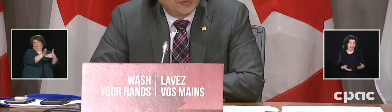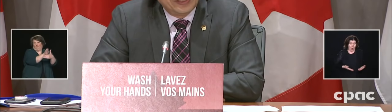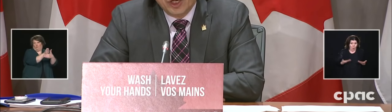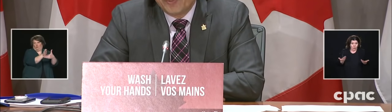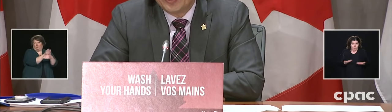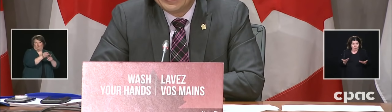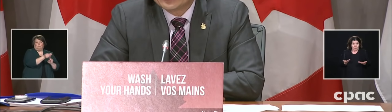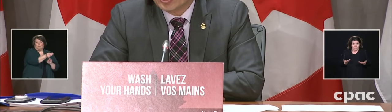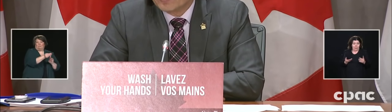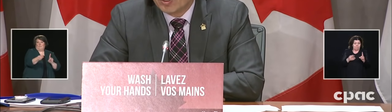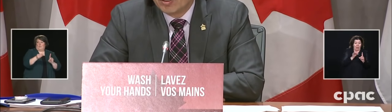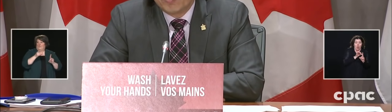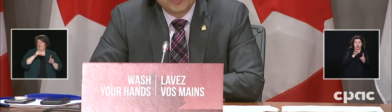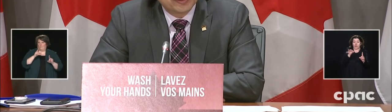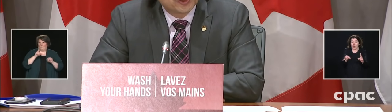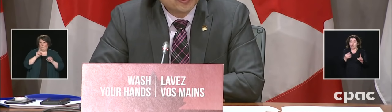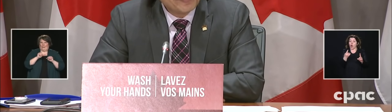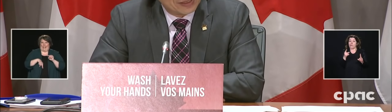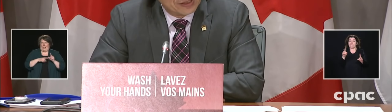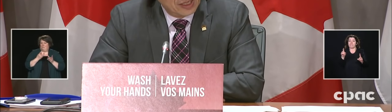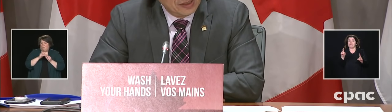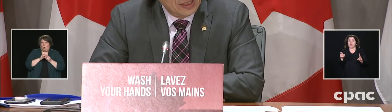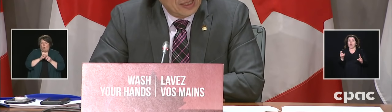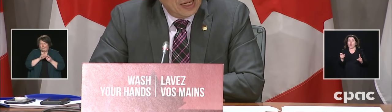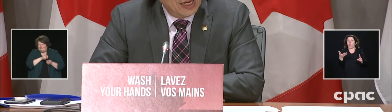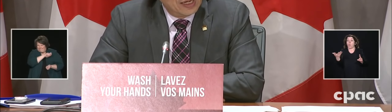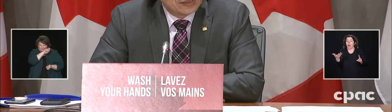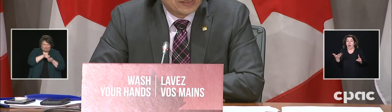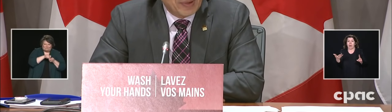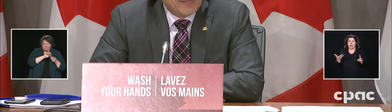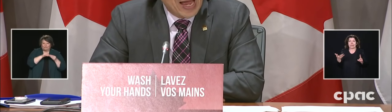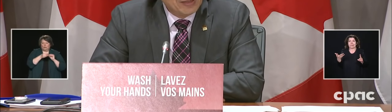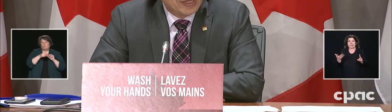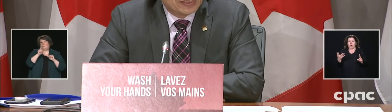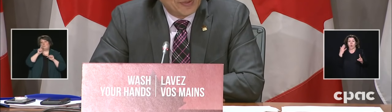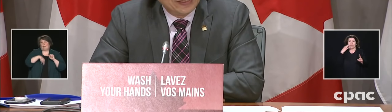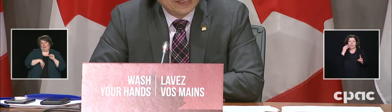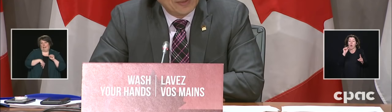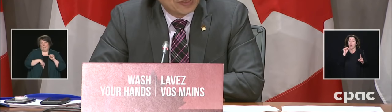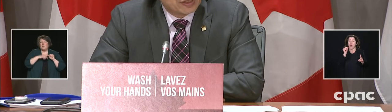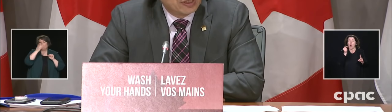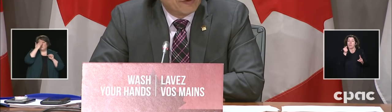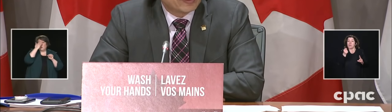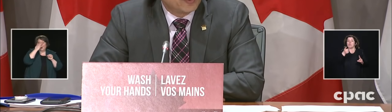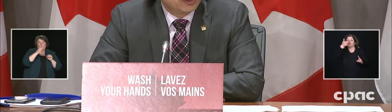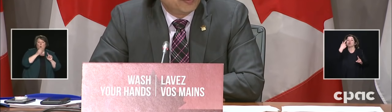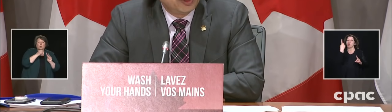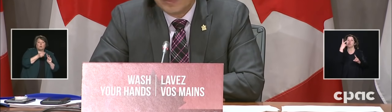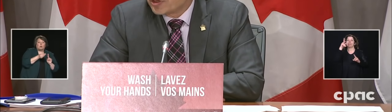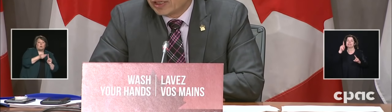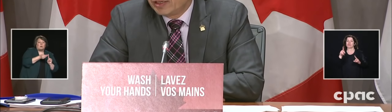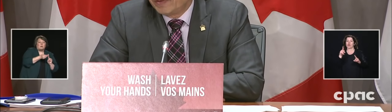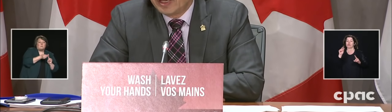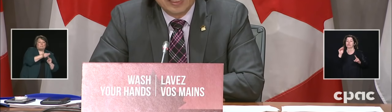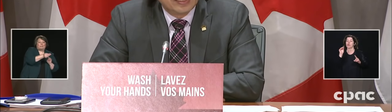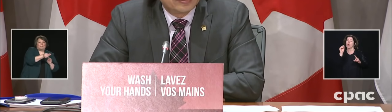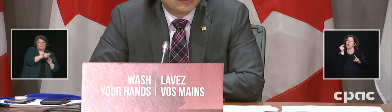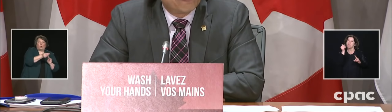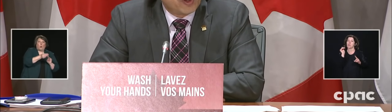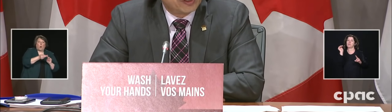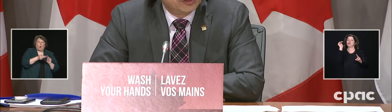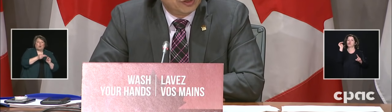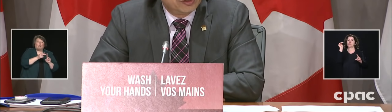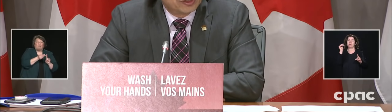est, comme on dit, un peu légèrement plus qu'une personne. C'est pas mal, mais c'est pas idéal parce que vraiment le but, l'objectif,